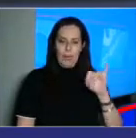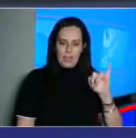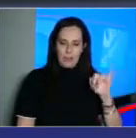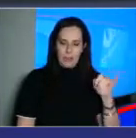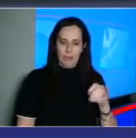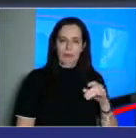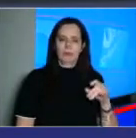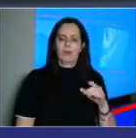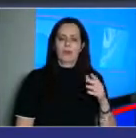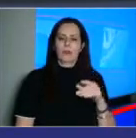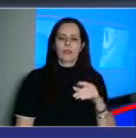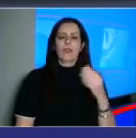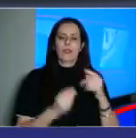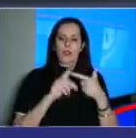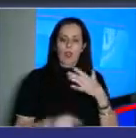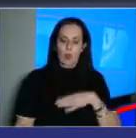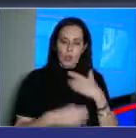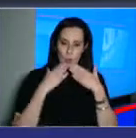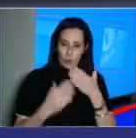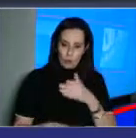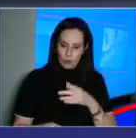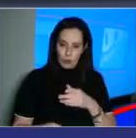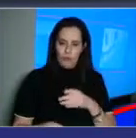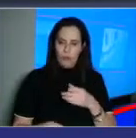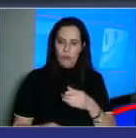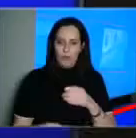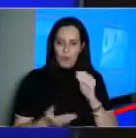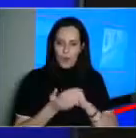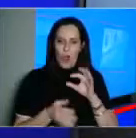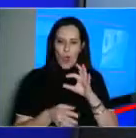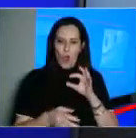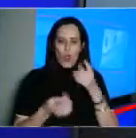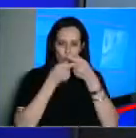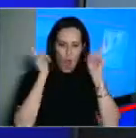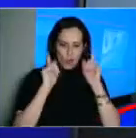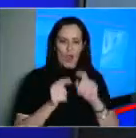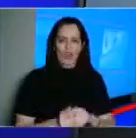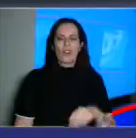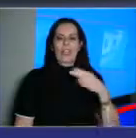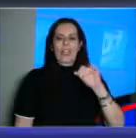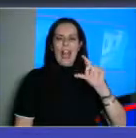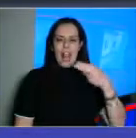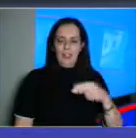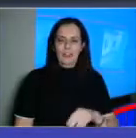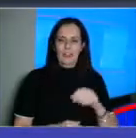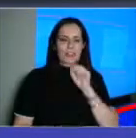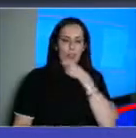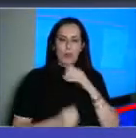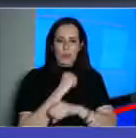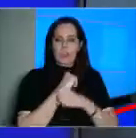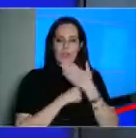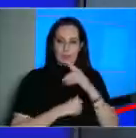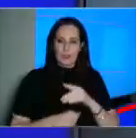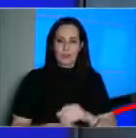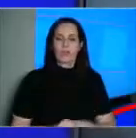במכללת המגזרה שהיה איתנו. דבר שאני רוצה לדעות לדוקטור כבר, נכון? עוד מעט, עוד מעט. אותו דוקטור הילה שלם בערד, היסטוריונית האוניברסיטה העברית, יוצרת את